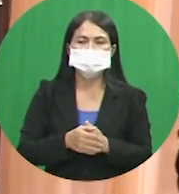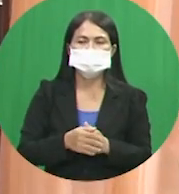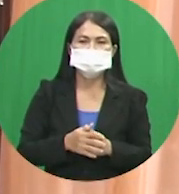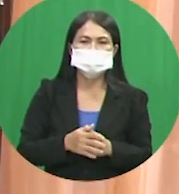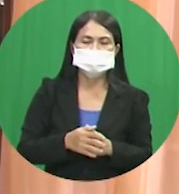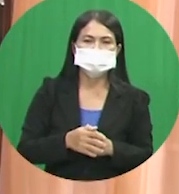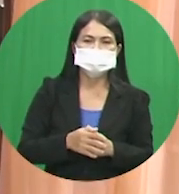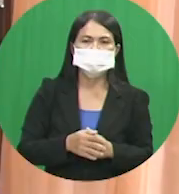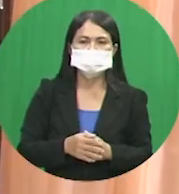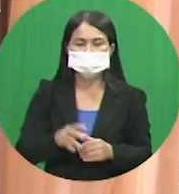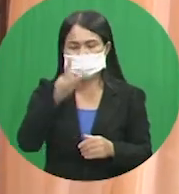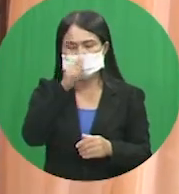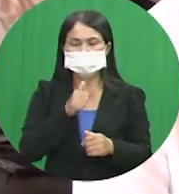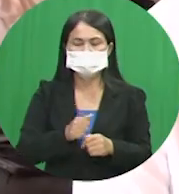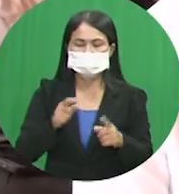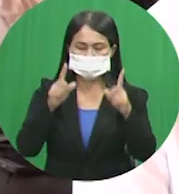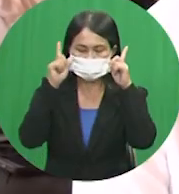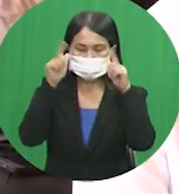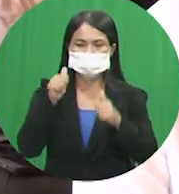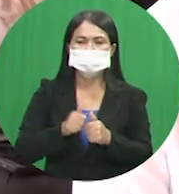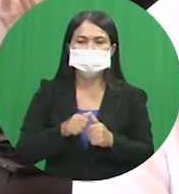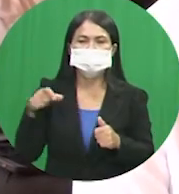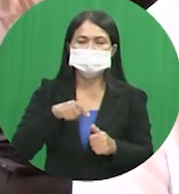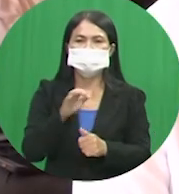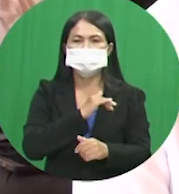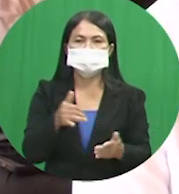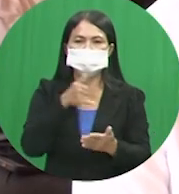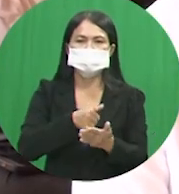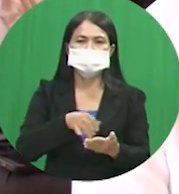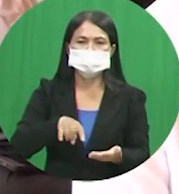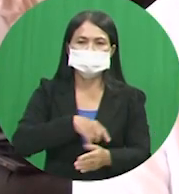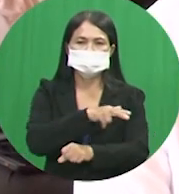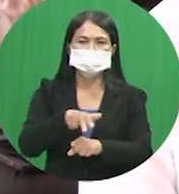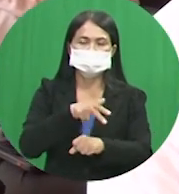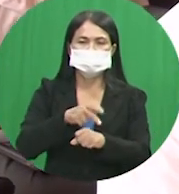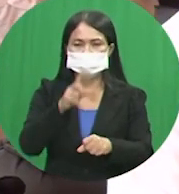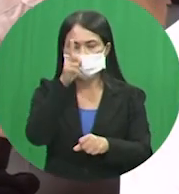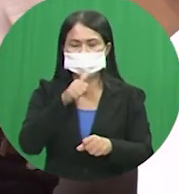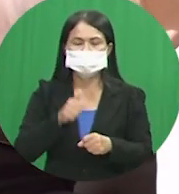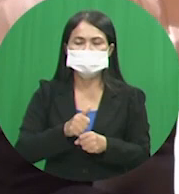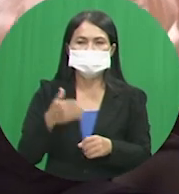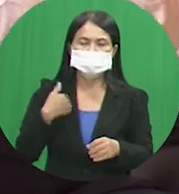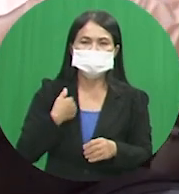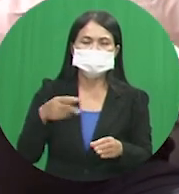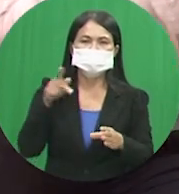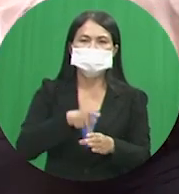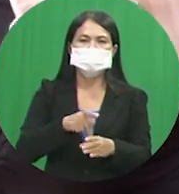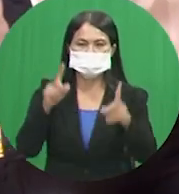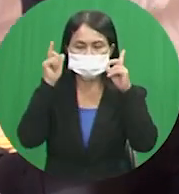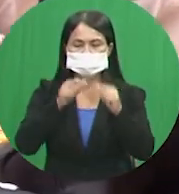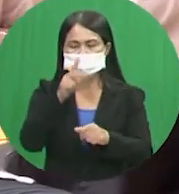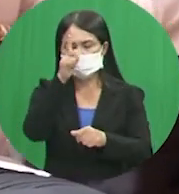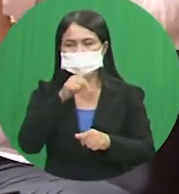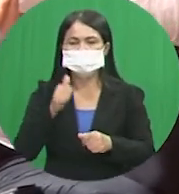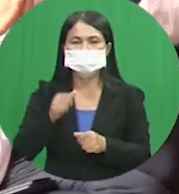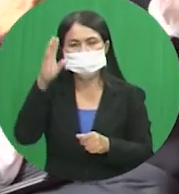ตีเนื่องโลกจำเตียวอาดัมแก้ววิสัดแนะดำนางเรียกคาตบงขมุมเนื่องโลกจำเตียวดามีนกาเจอรวมไปอาดัมโลกจำเ